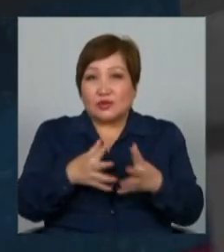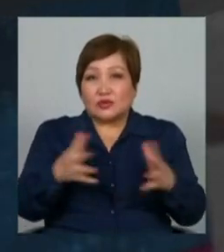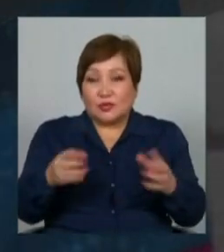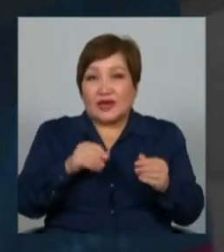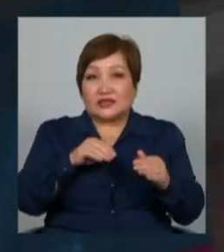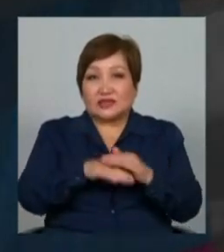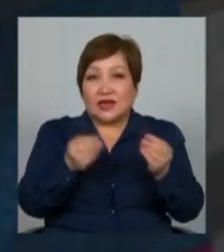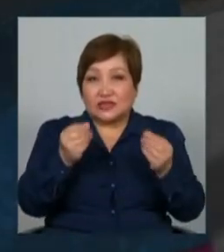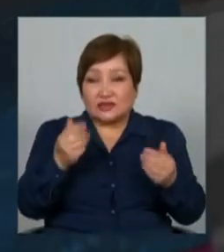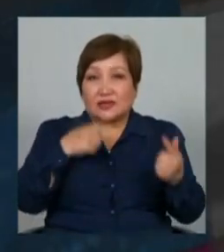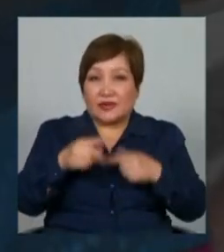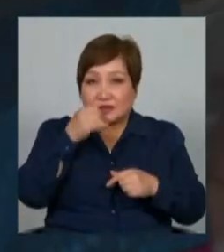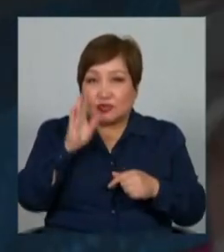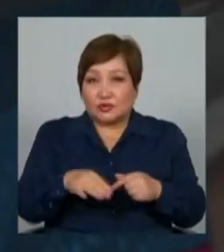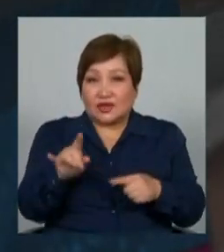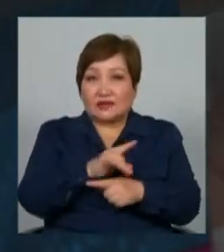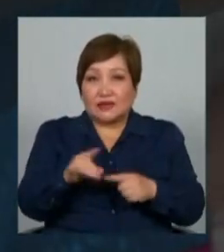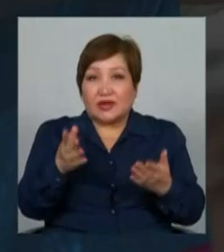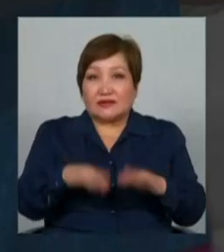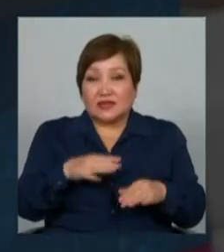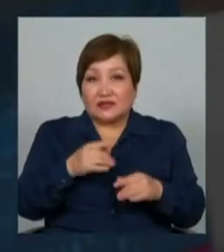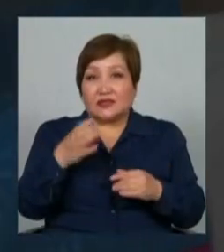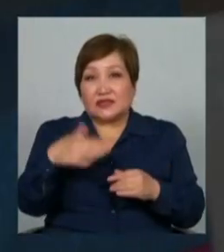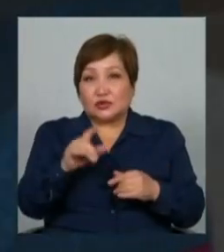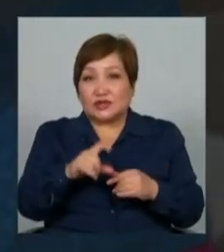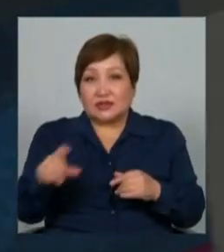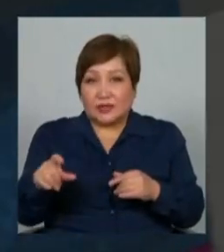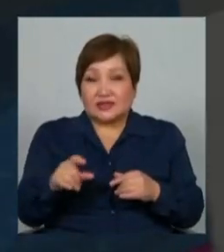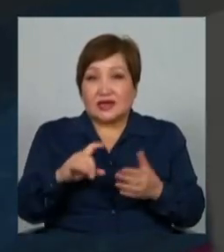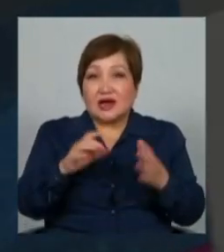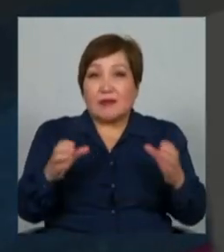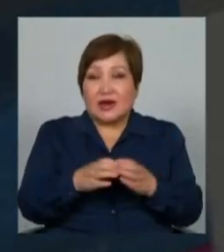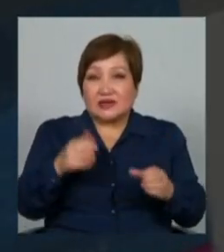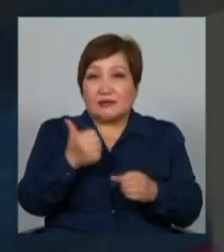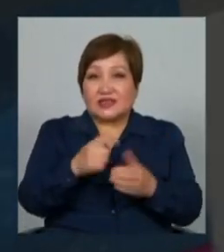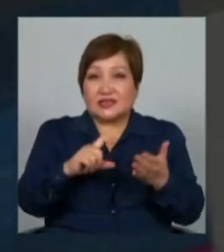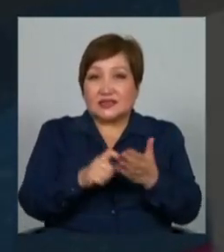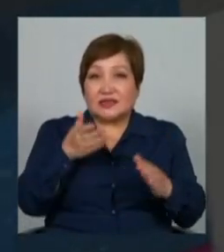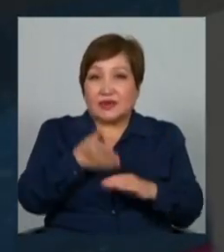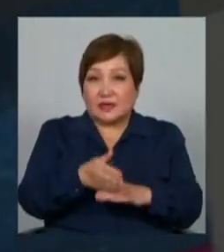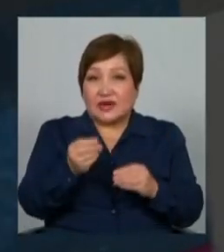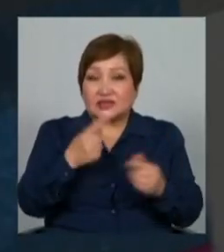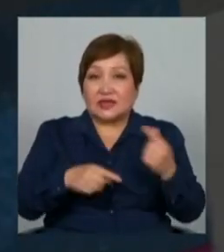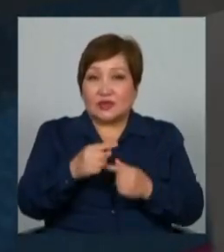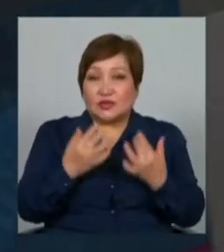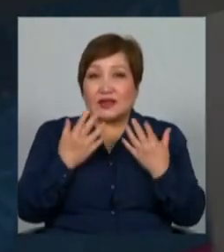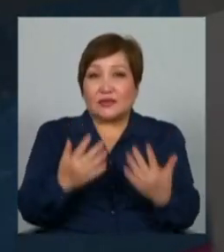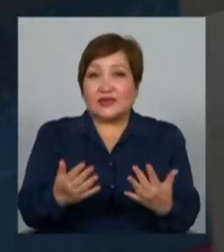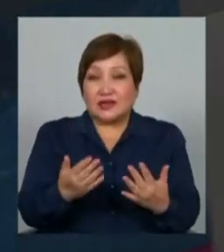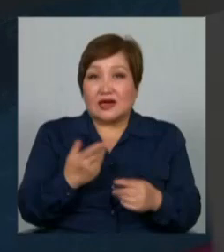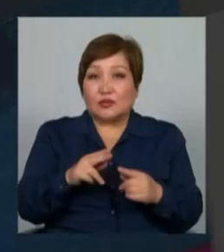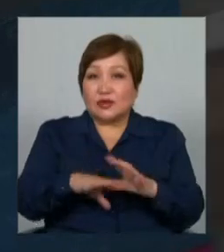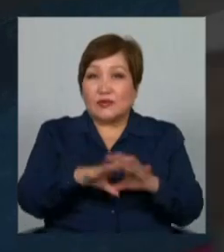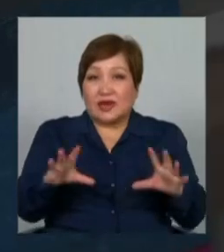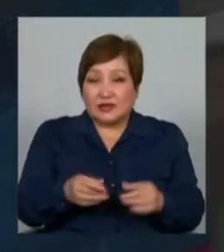Бүгін алданып қалдық деген 50 шақты азамат компанияның бас кеңсесіне барып салынған қаржыны қайтаруды талап етті. Ал мұның бәрін